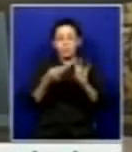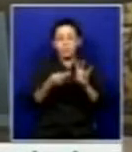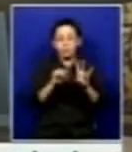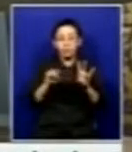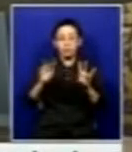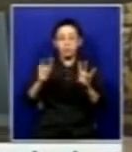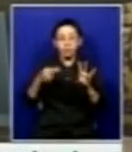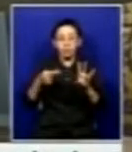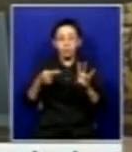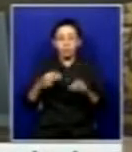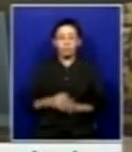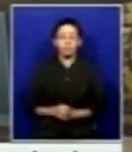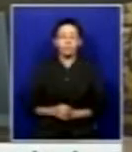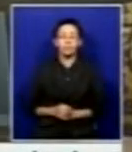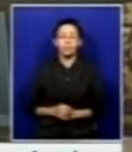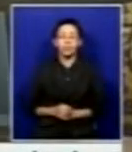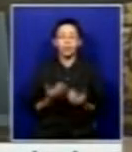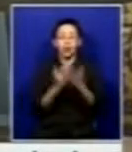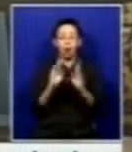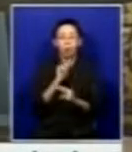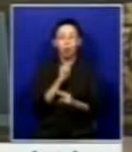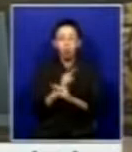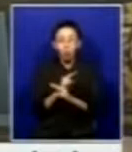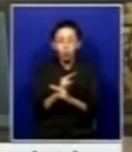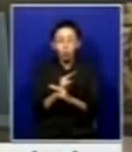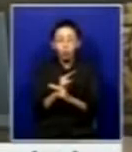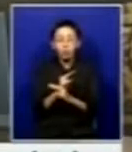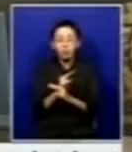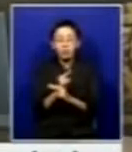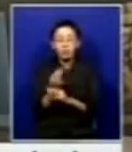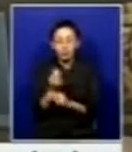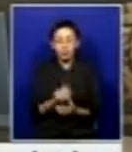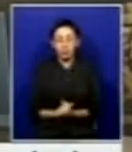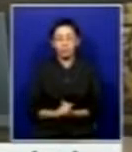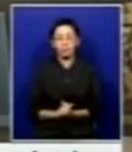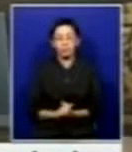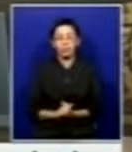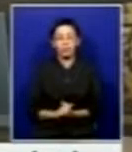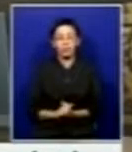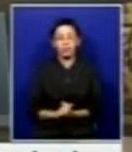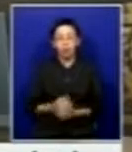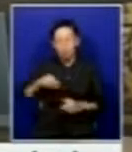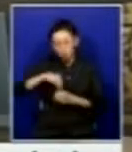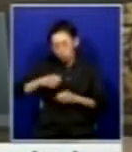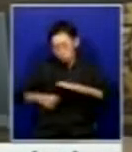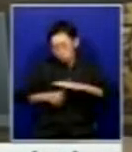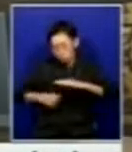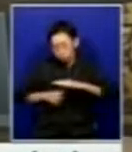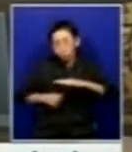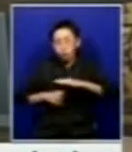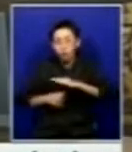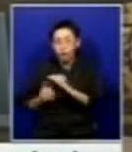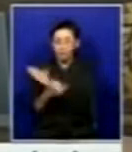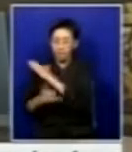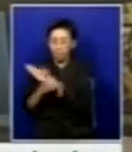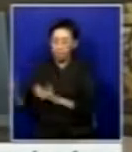ายเอาครอบครัวคูณเข้าไปก็ท่านประธานครับมีคนที่ถูกกักกันตัวที่เดินทางมาจากต่